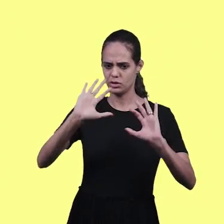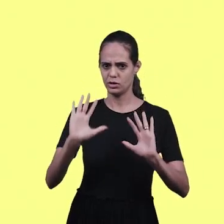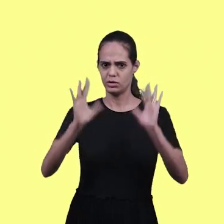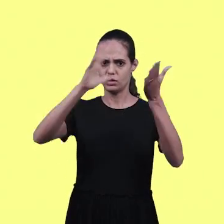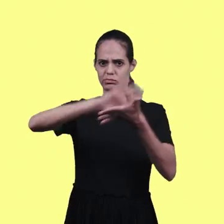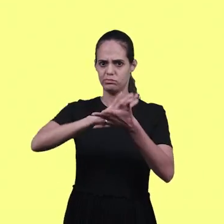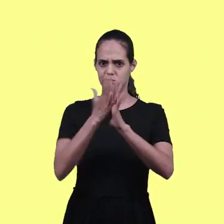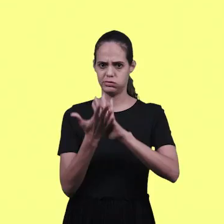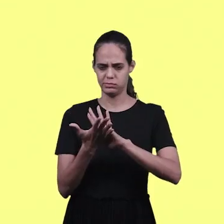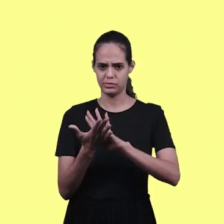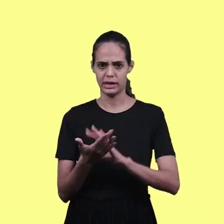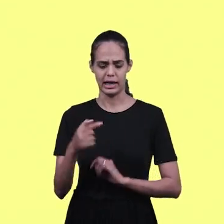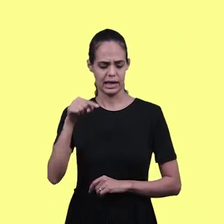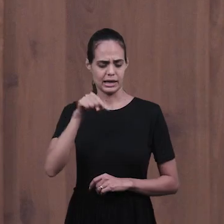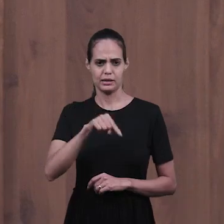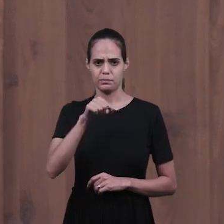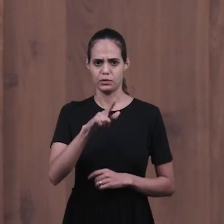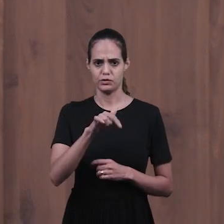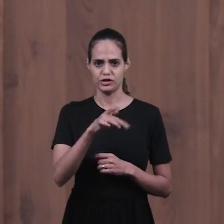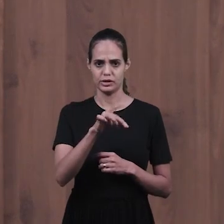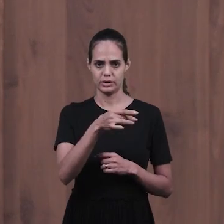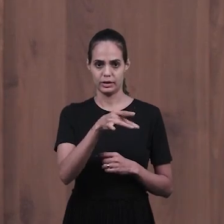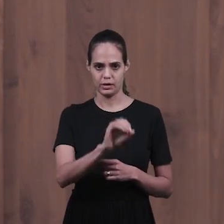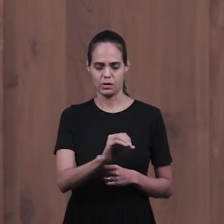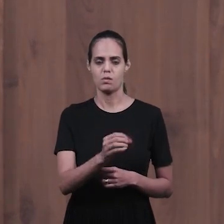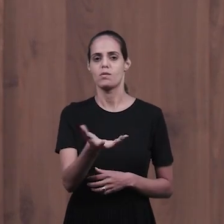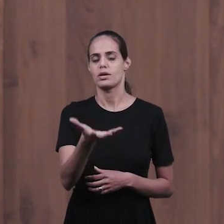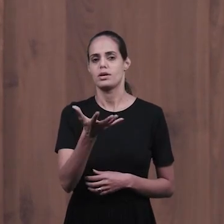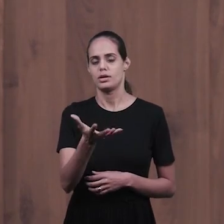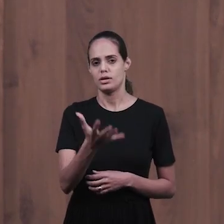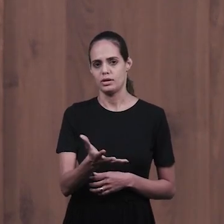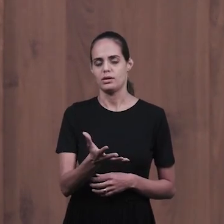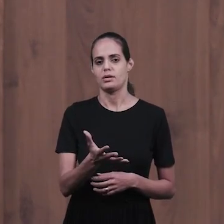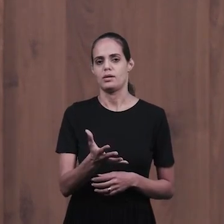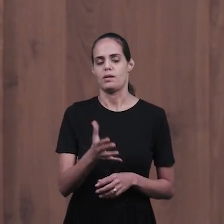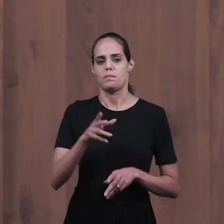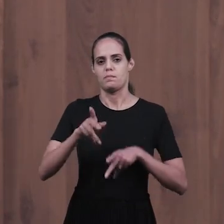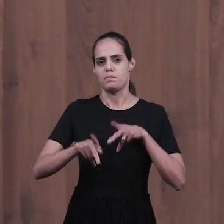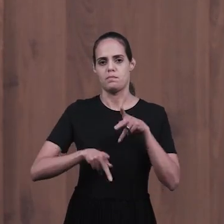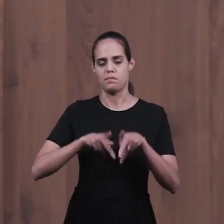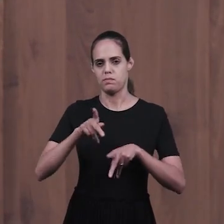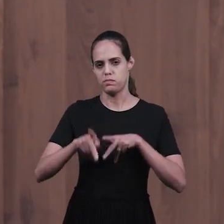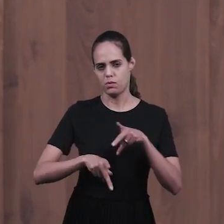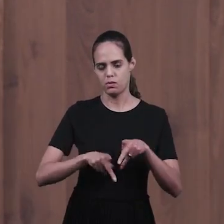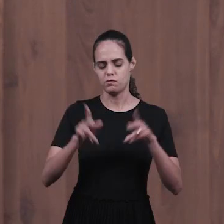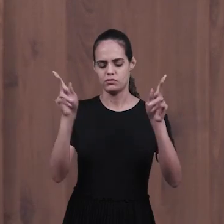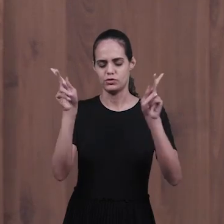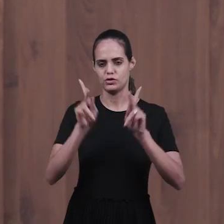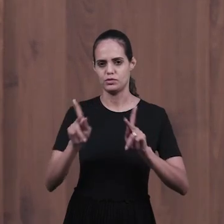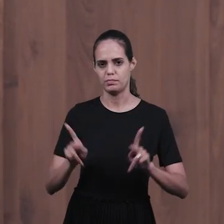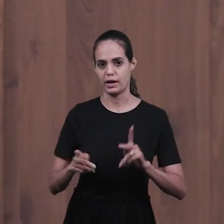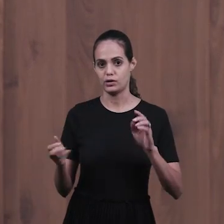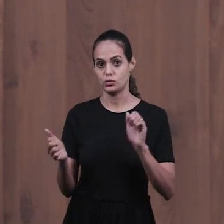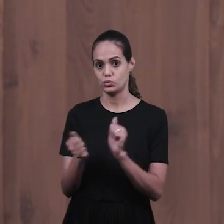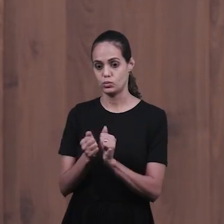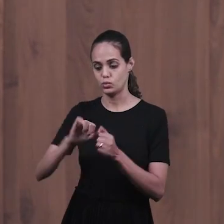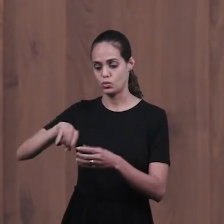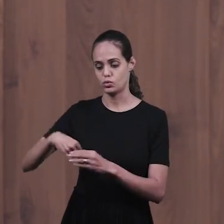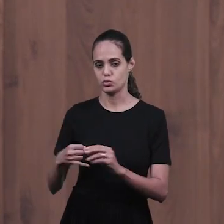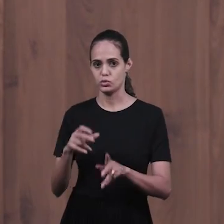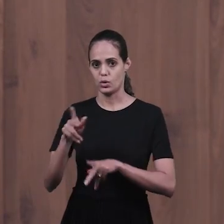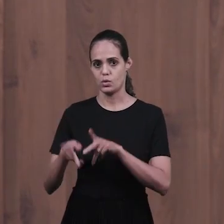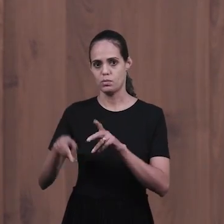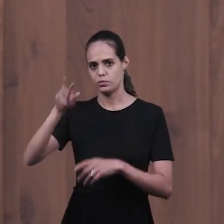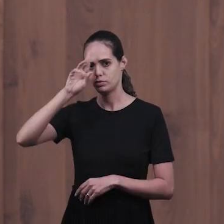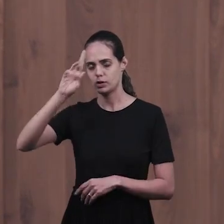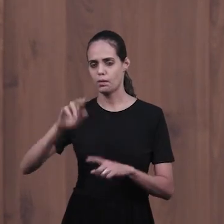Ils voulaient faire un accord de paix avec Josué, le peuple de Dieu. Mais les royaumes autour, regardez,